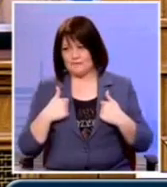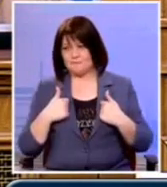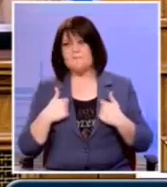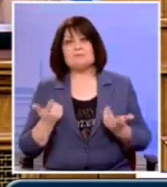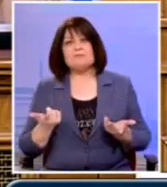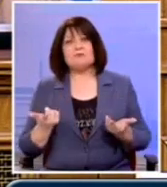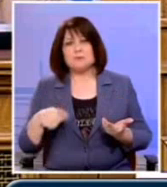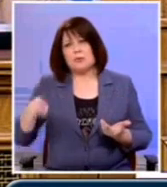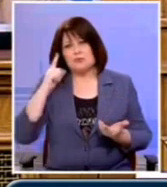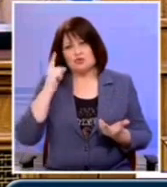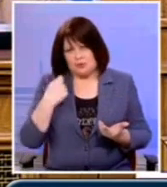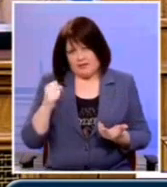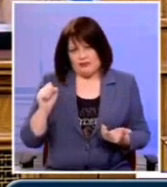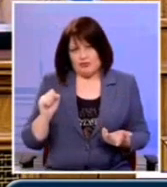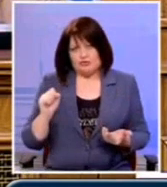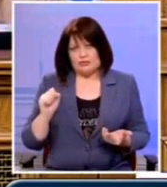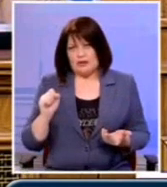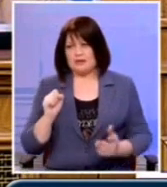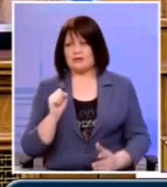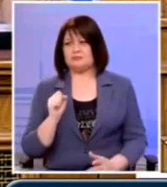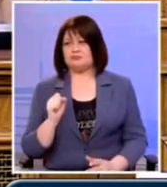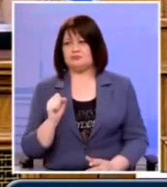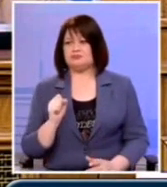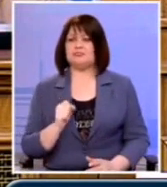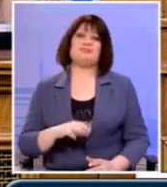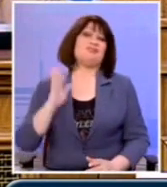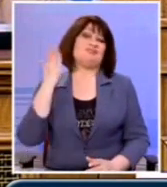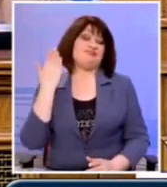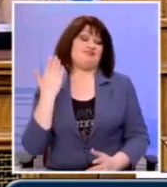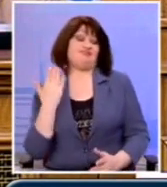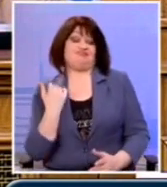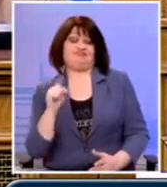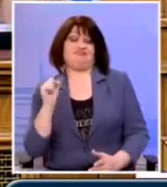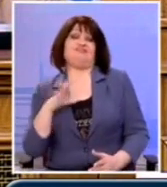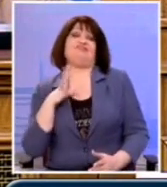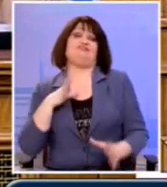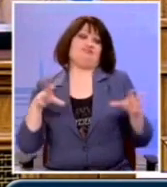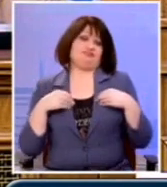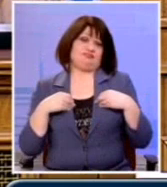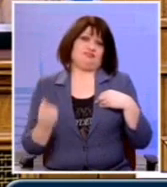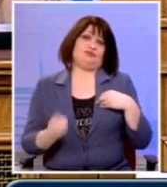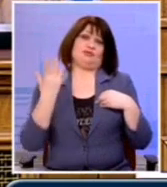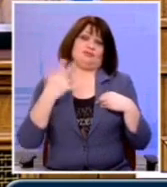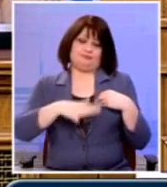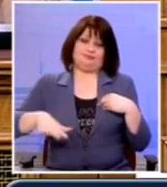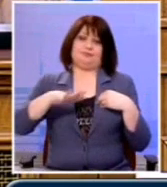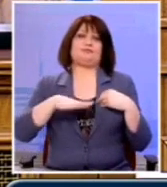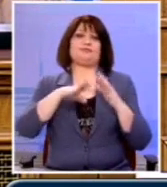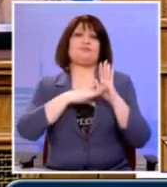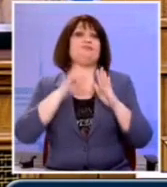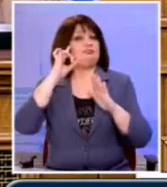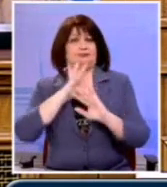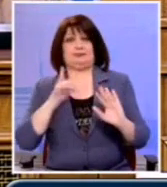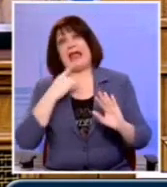σχεδόν, είναι απλώς παλαιοκομματικοί που αρνούνται να αποδεχτούν ότι ζουν σε ένα νέο κόσμο του οποίου τους κανόνες δεν